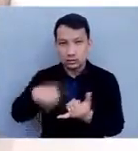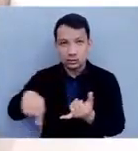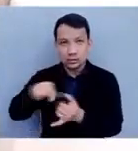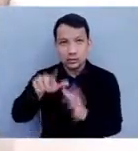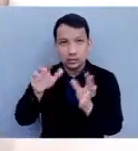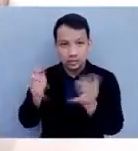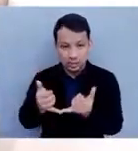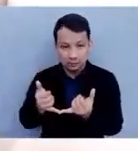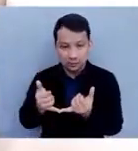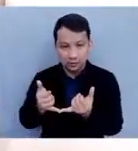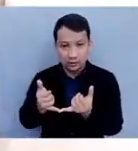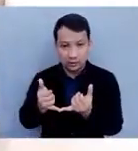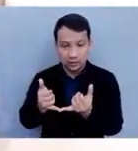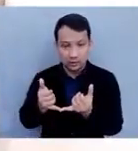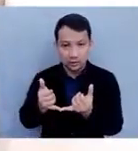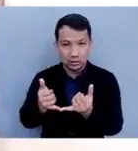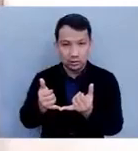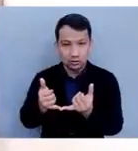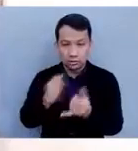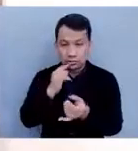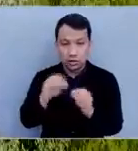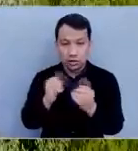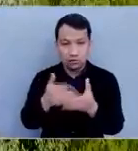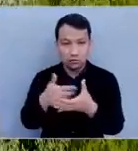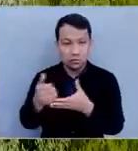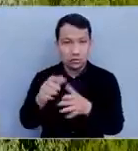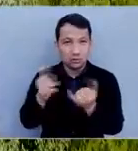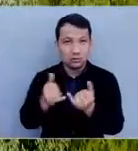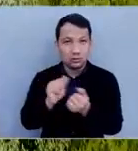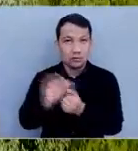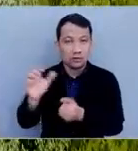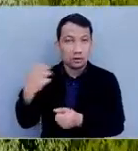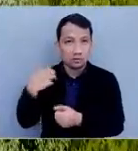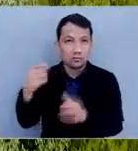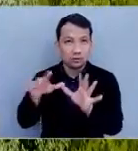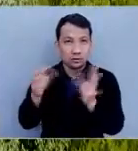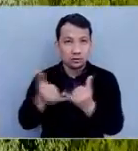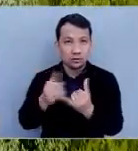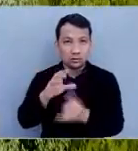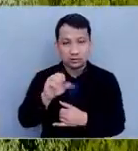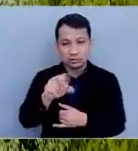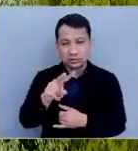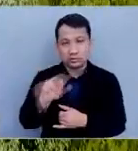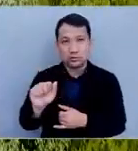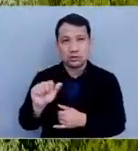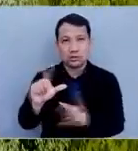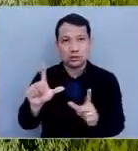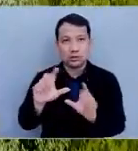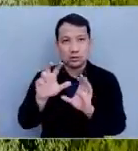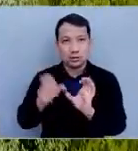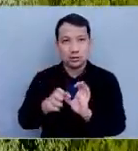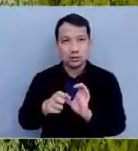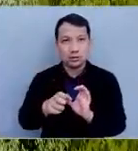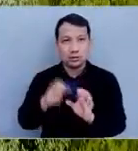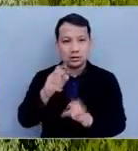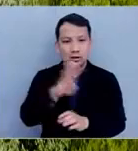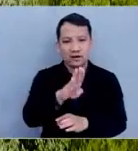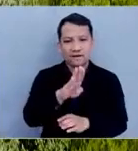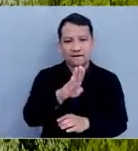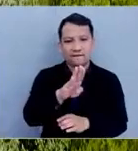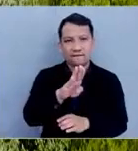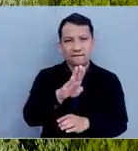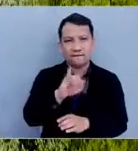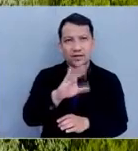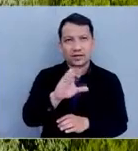maaaring managot yung employer. Sa ilalim ng Article 2180 ng Civil Code o yung tinatawag na vicarious